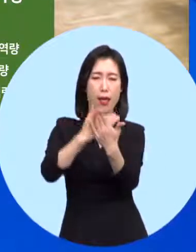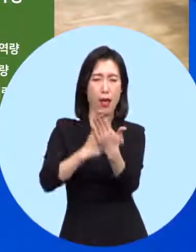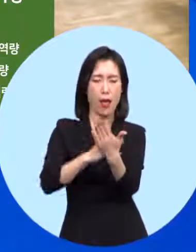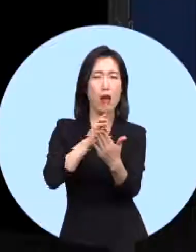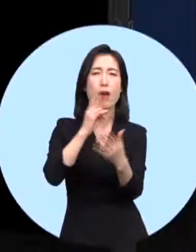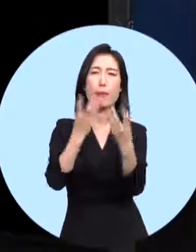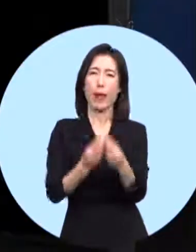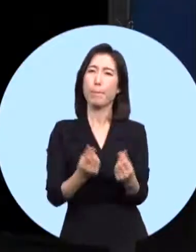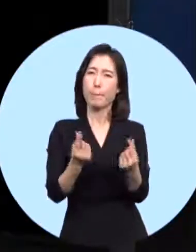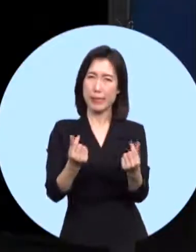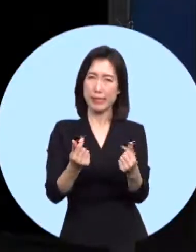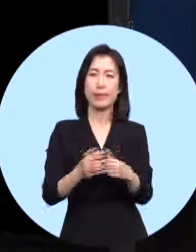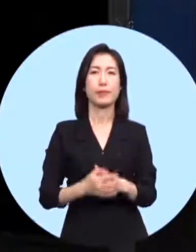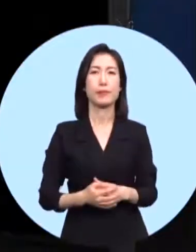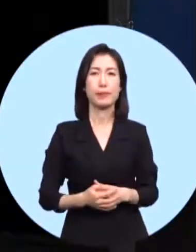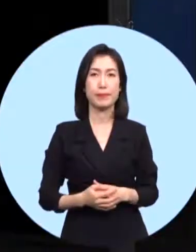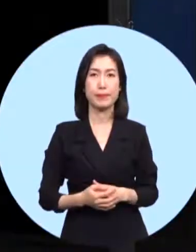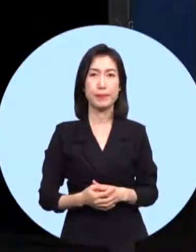하고 있습니다.